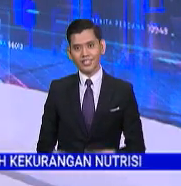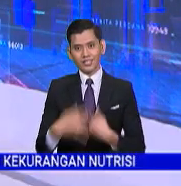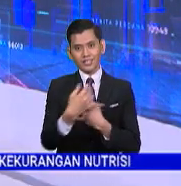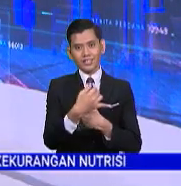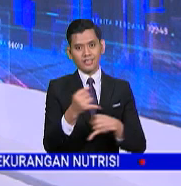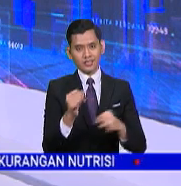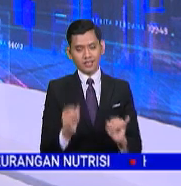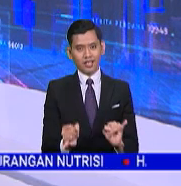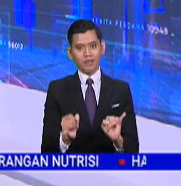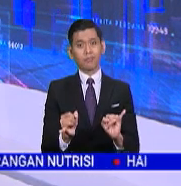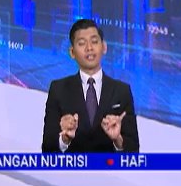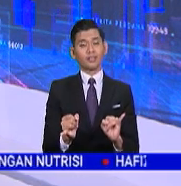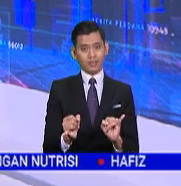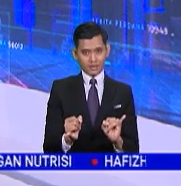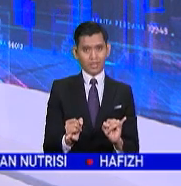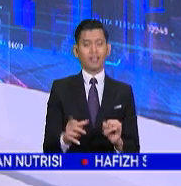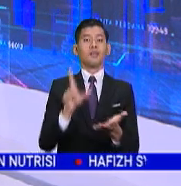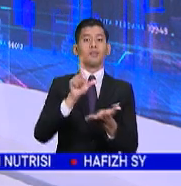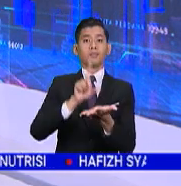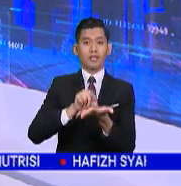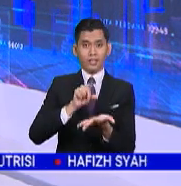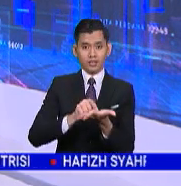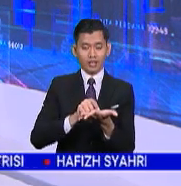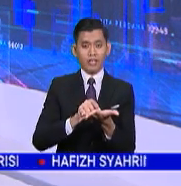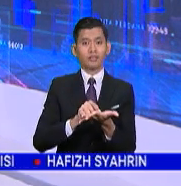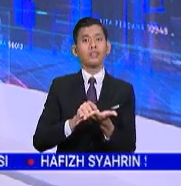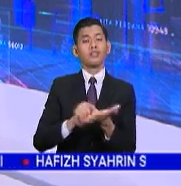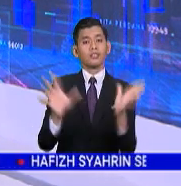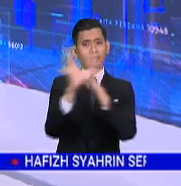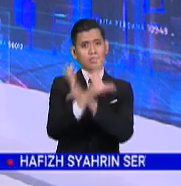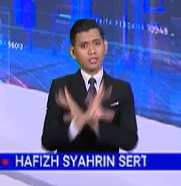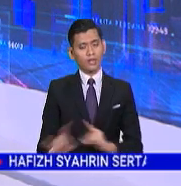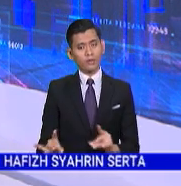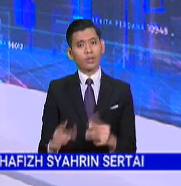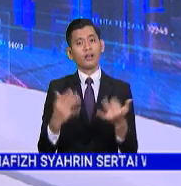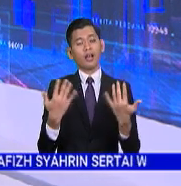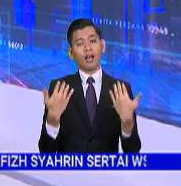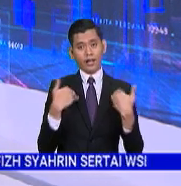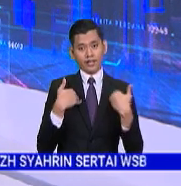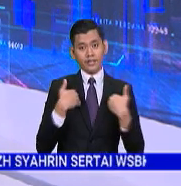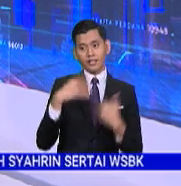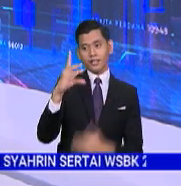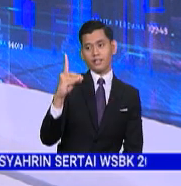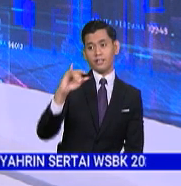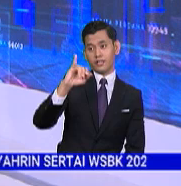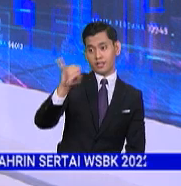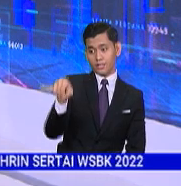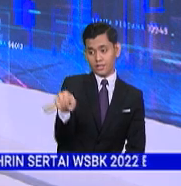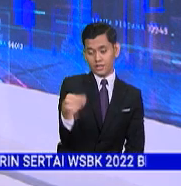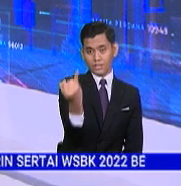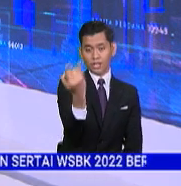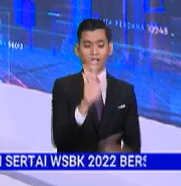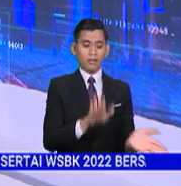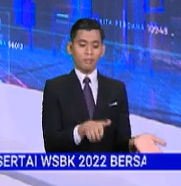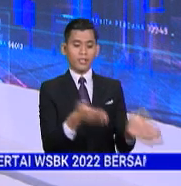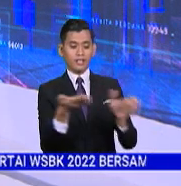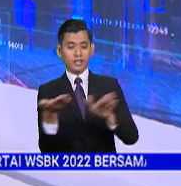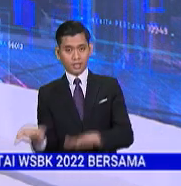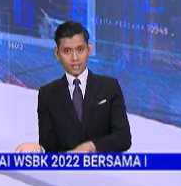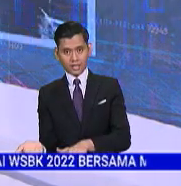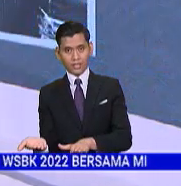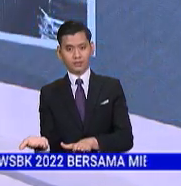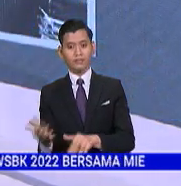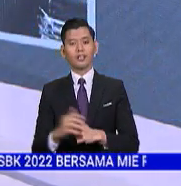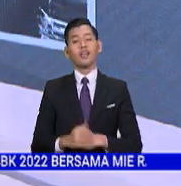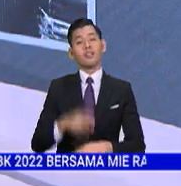Jabatan Penyiaran Negeri Sarawak kehilangan seorang penyampai radio Sarawak FM yang juga ikon rancangan